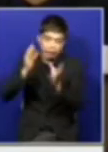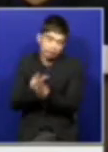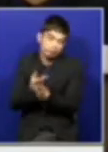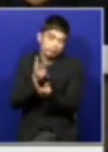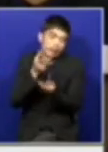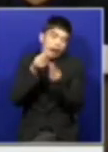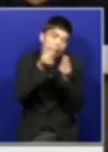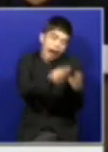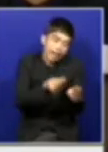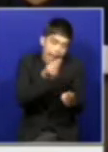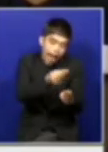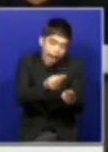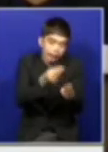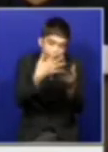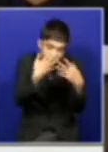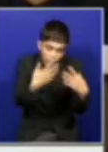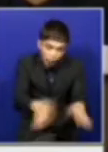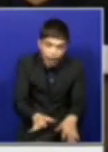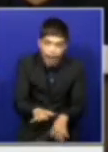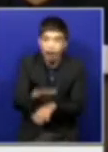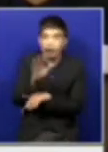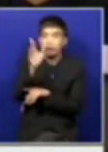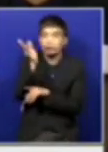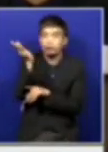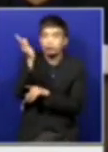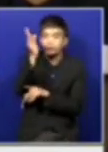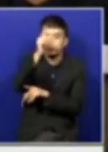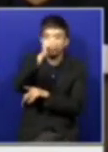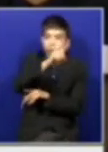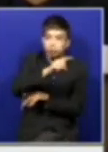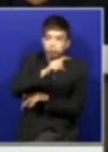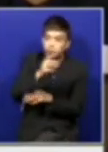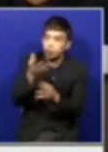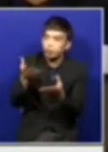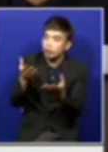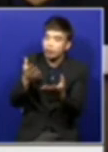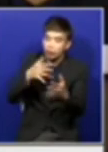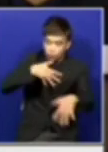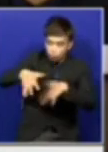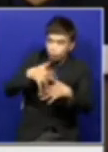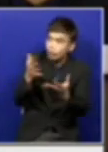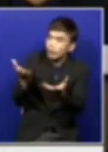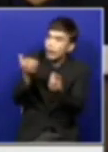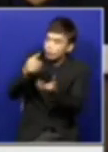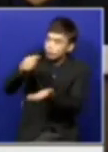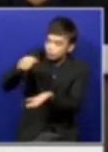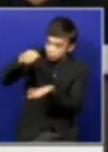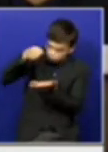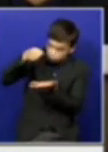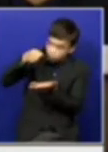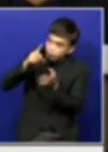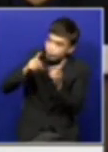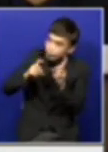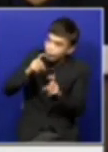าตายหมดครับคนอีสานว่าตายอากราดหมายว่าตายจำนวนมากนะครับแล้ว